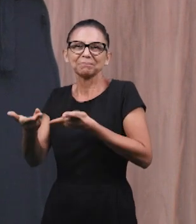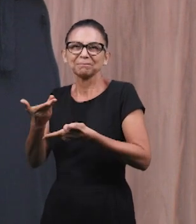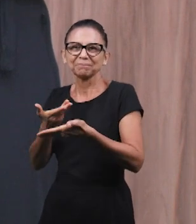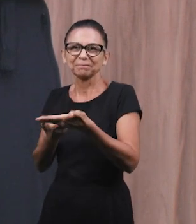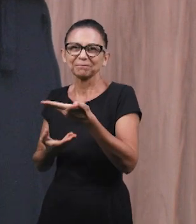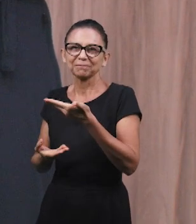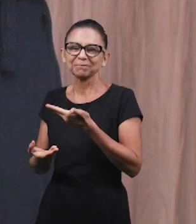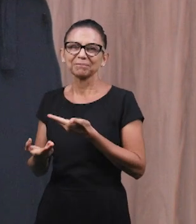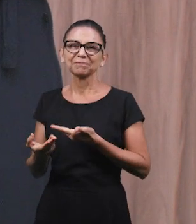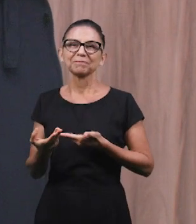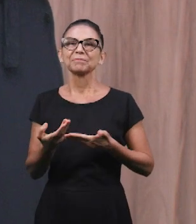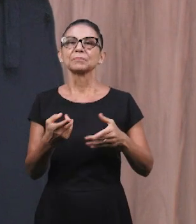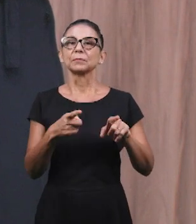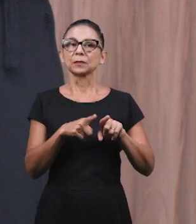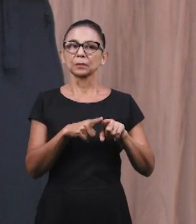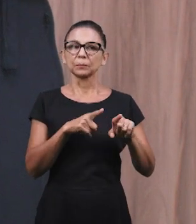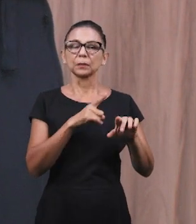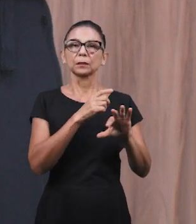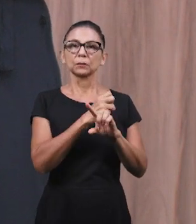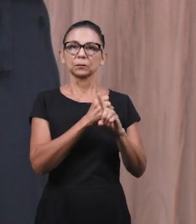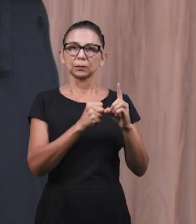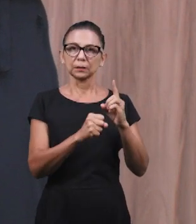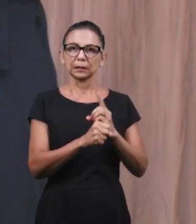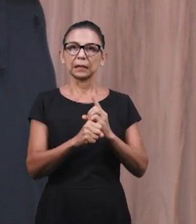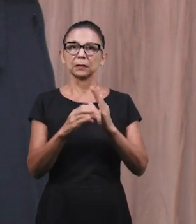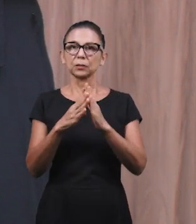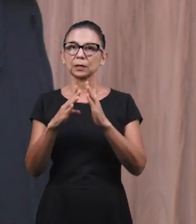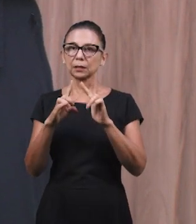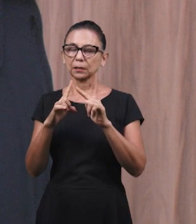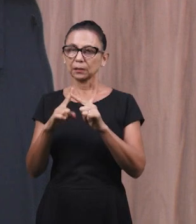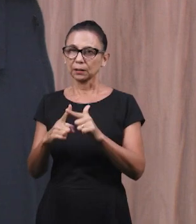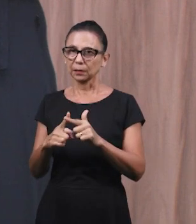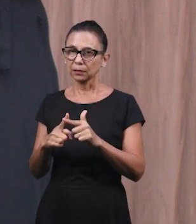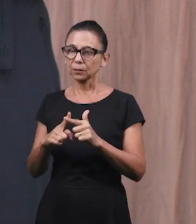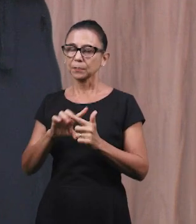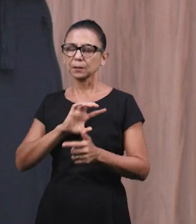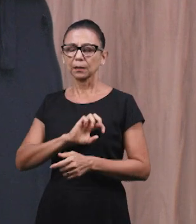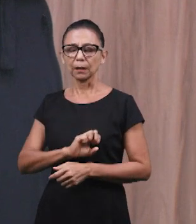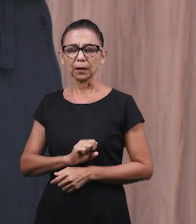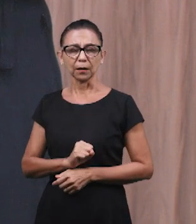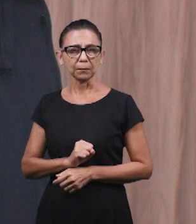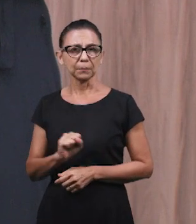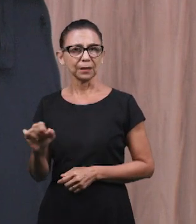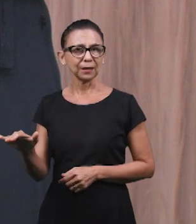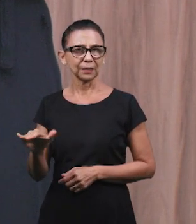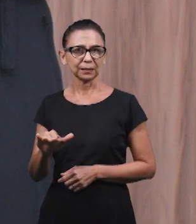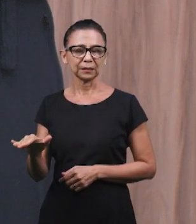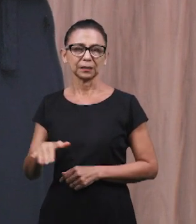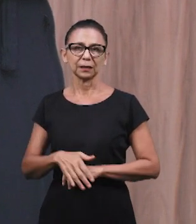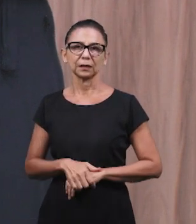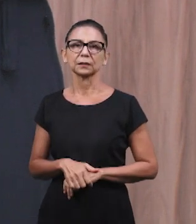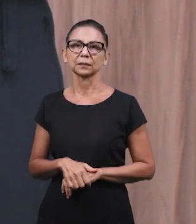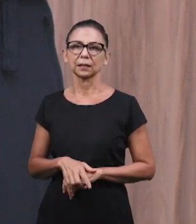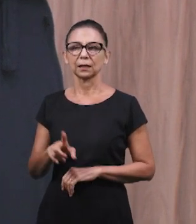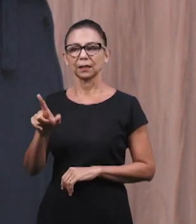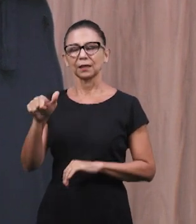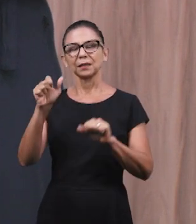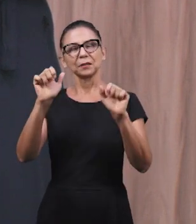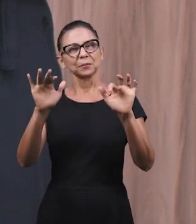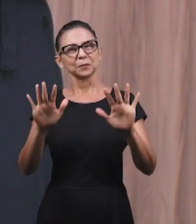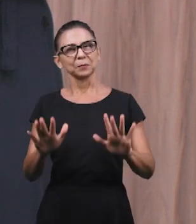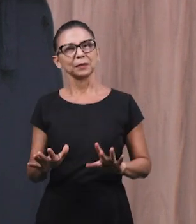être accueilli, doit être aimé par l'Église dans toute la société. Donc, elle n'est pas un